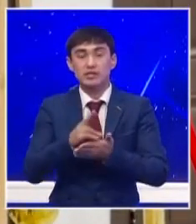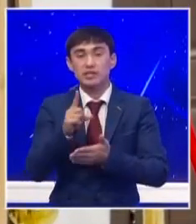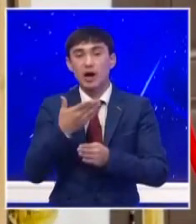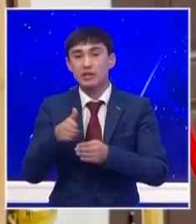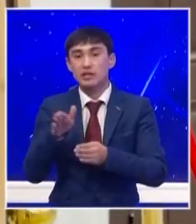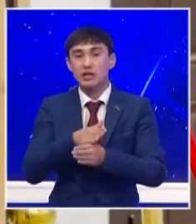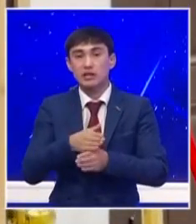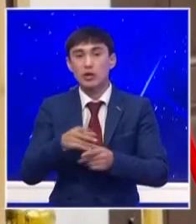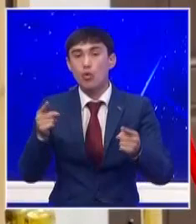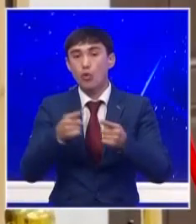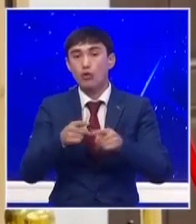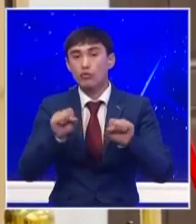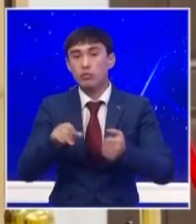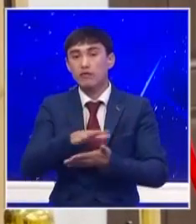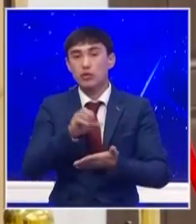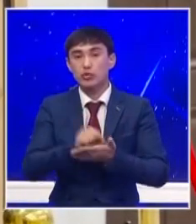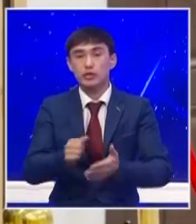отдельные уголовные